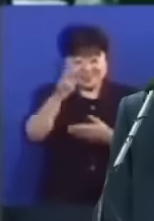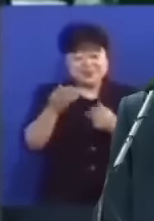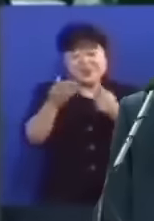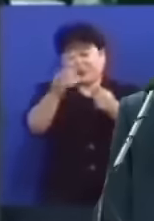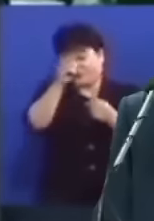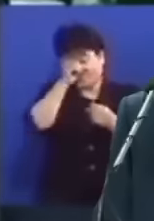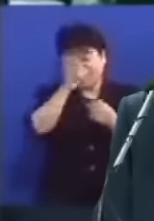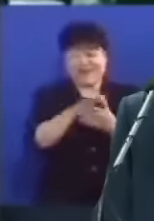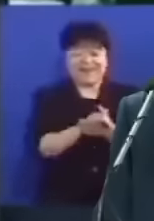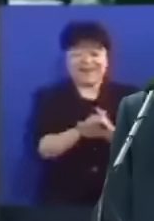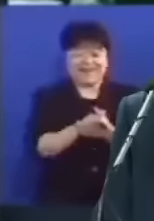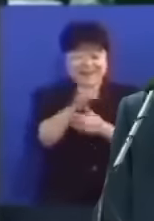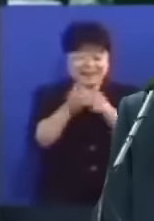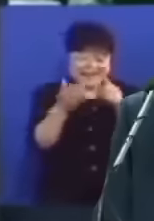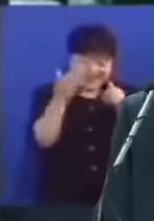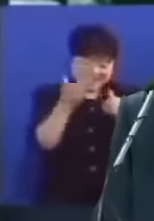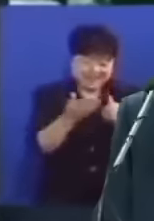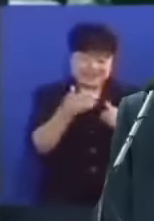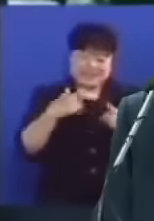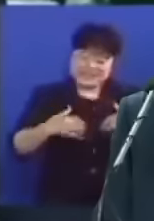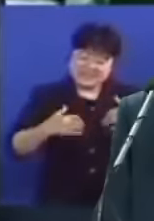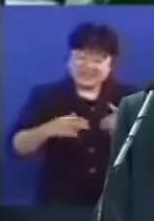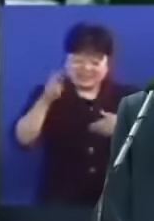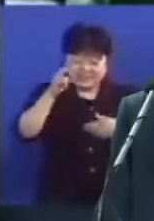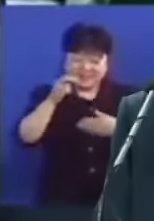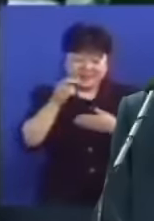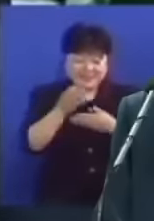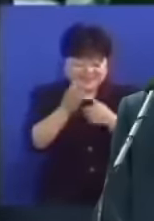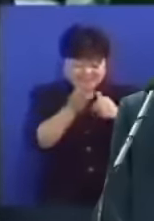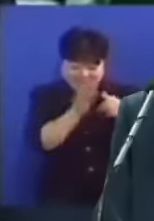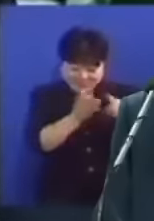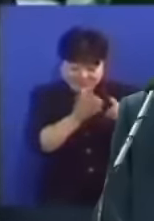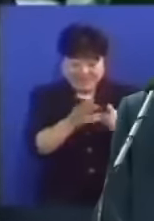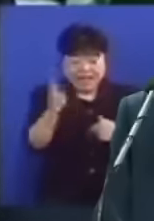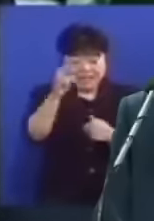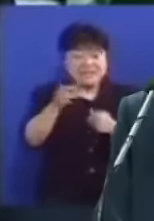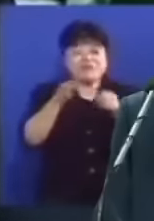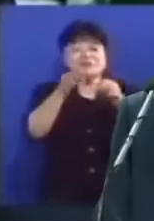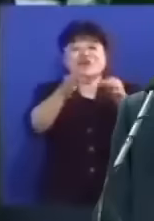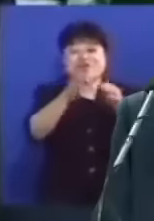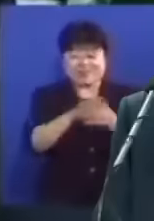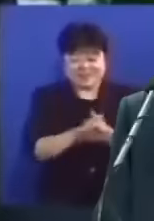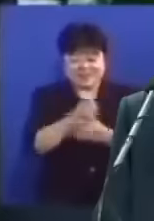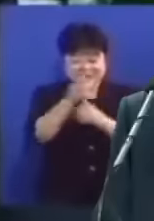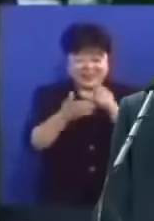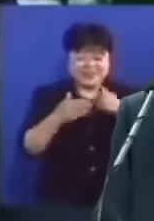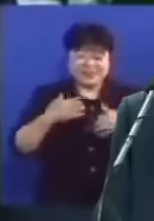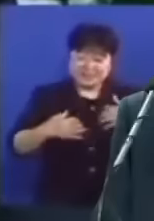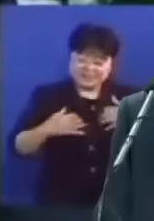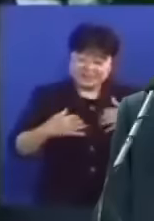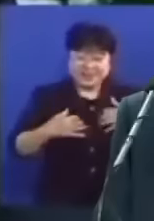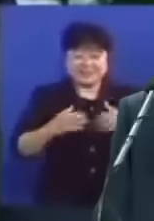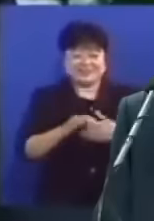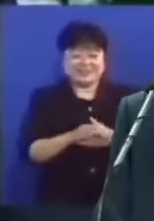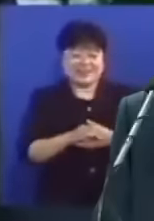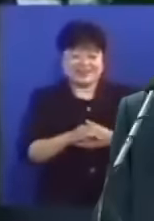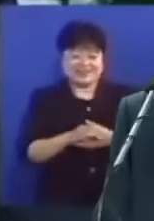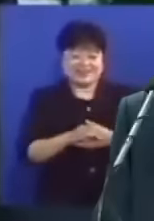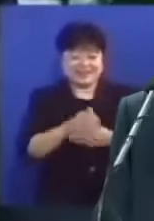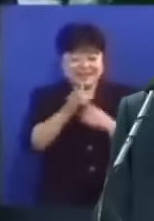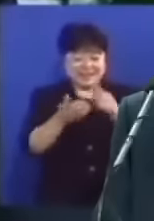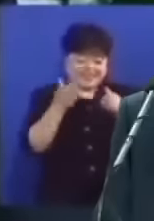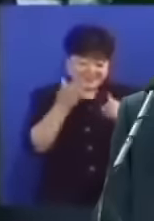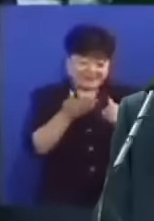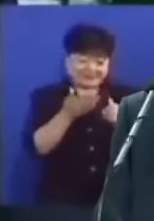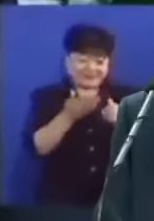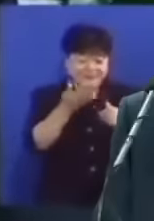안 해요? 하나님이 그렇게 기뻐하시는데 우리 찬미해야죠. 하나님이 기뻐하시면